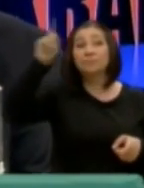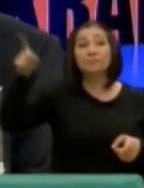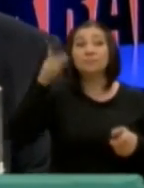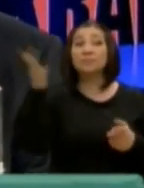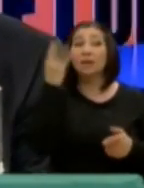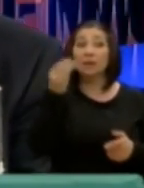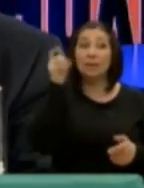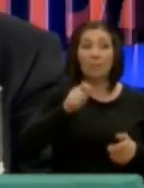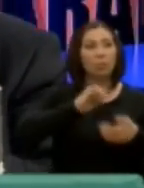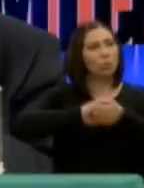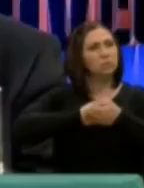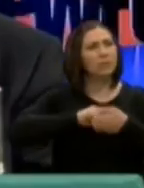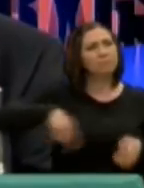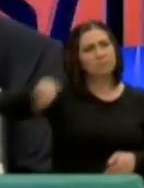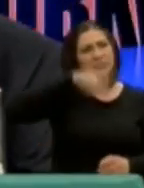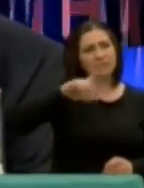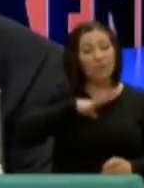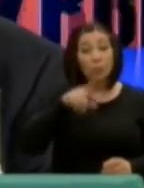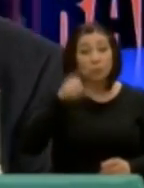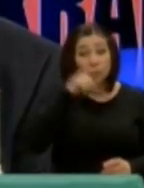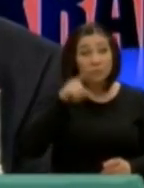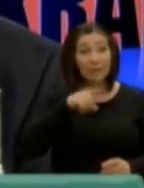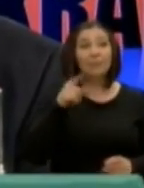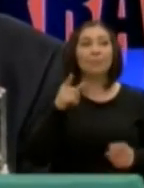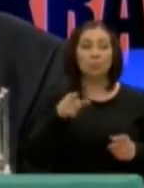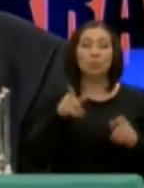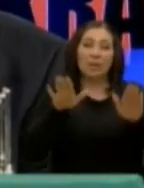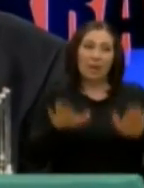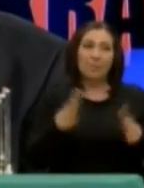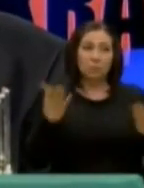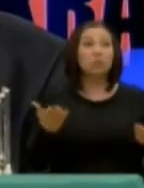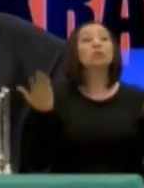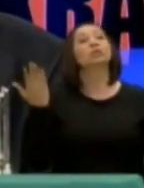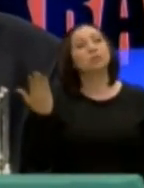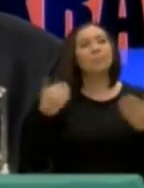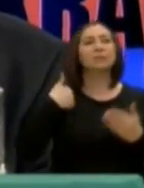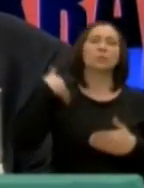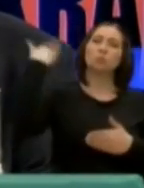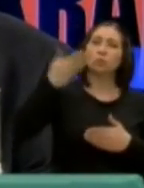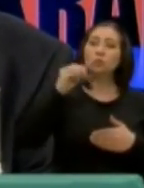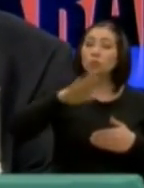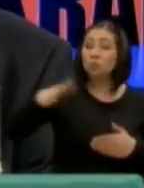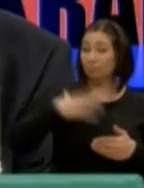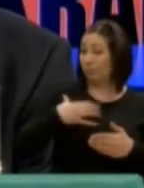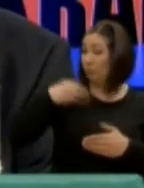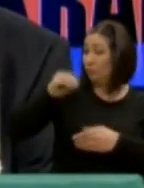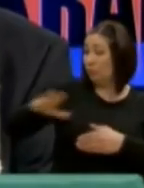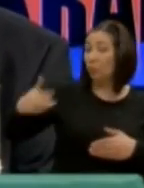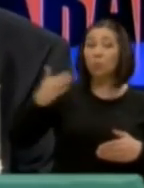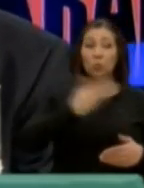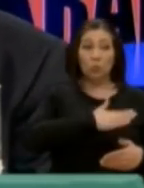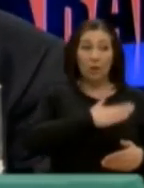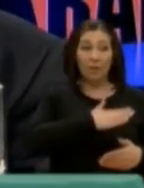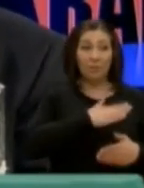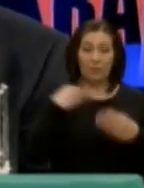iyi yapan dostlarımız var. Bunlar sayesinde bunlar ancak kalabiliyoruz. İnşallah bizden sonra çocuklar da bu işe yüreğini ruhunu